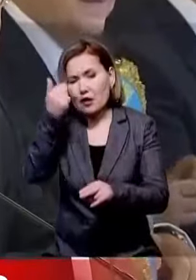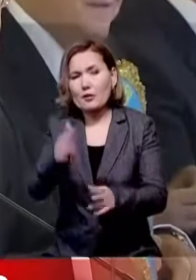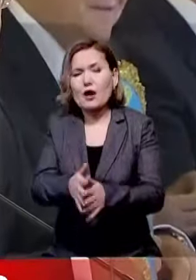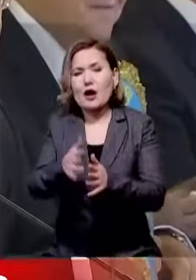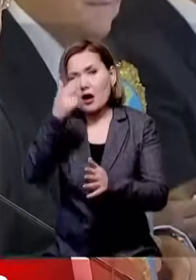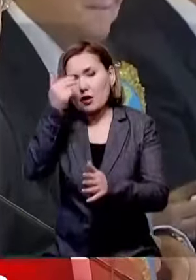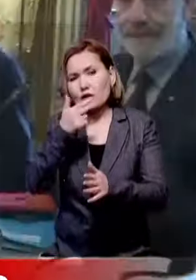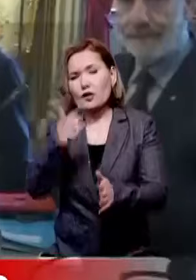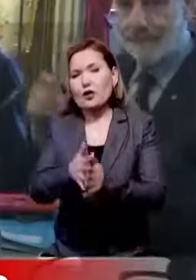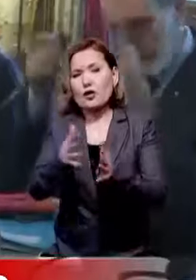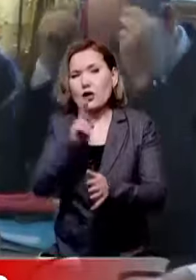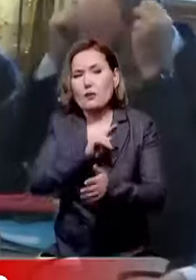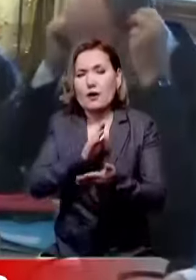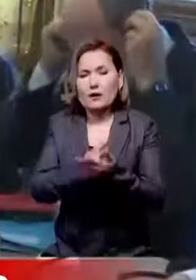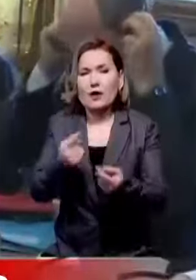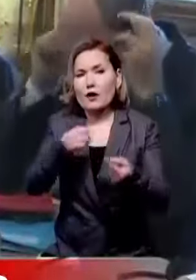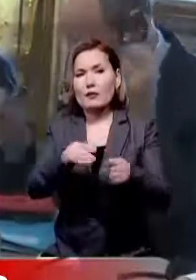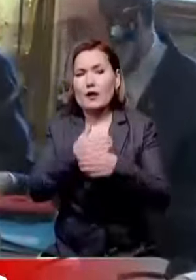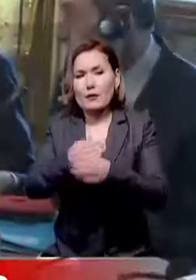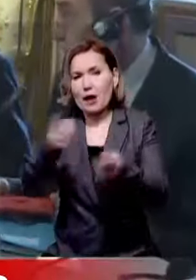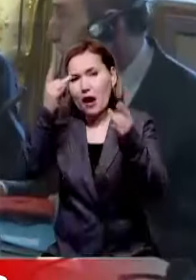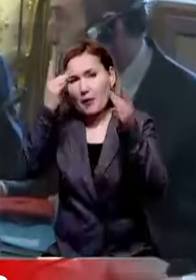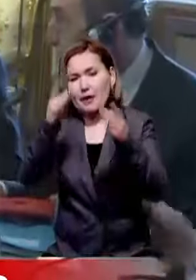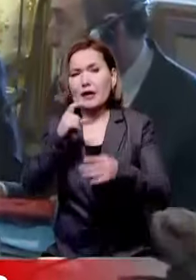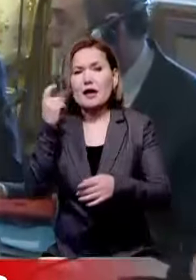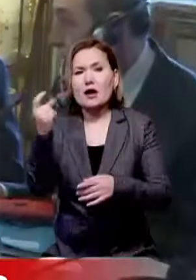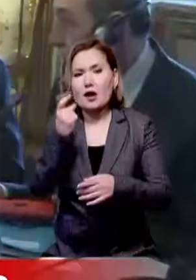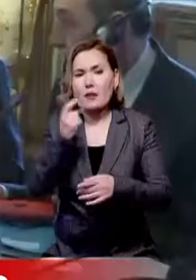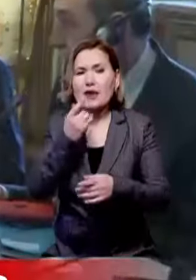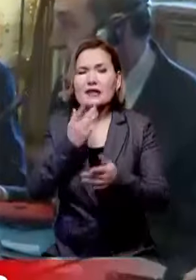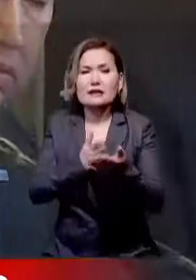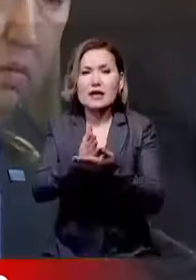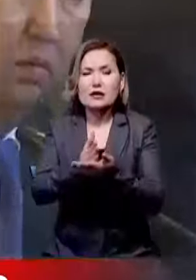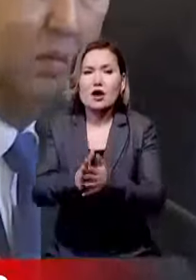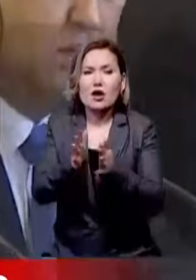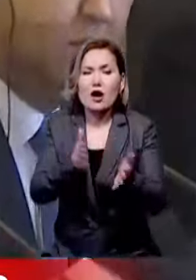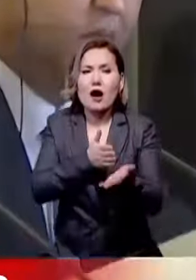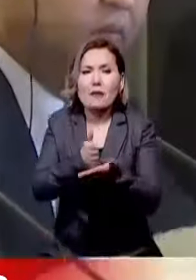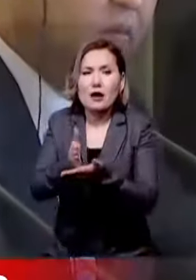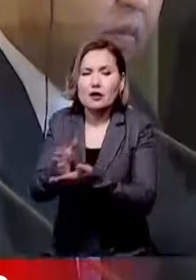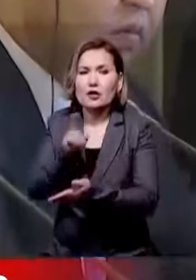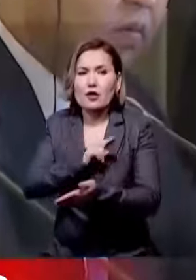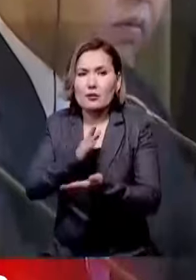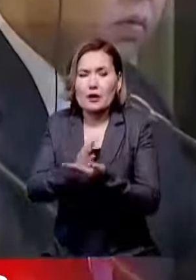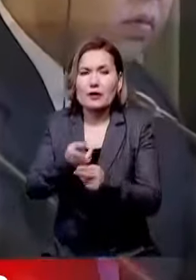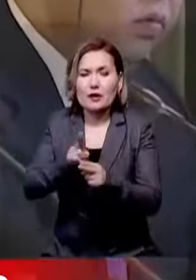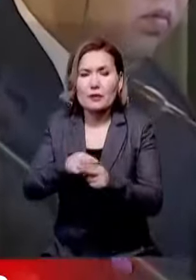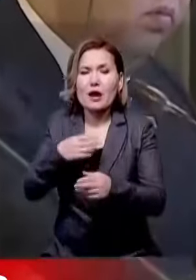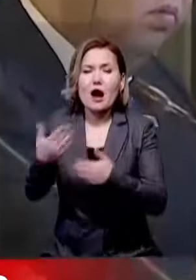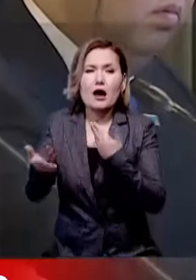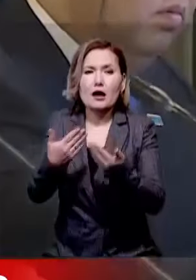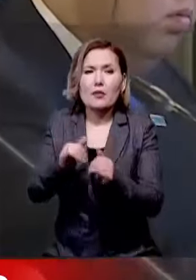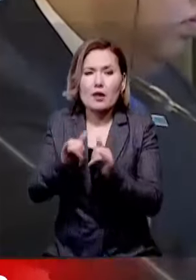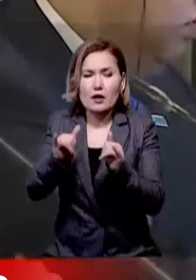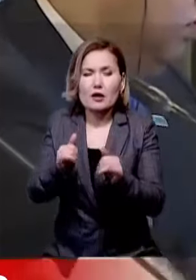мүдделі екенін білдіреді. Біздің ықпалдастығымыз мәдениет, экономика, саясат секілді түрлі бағыттарды қамтиды. Біз осы қарым-қатынасты